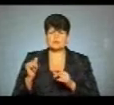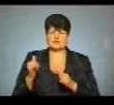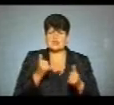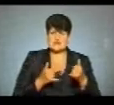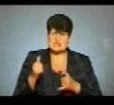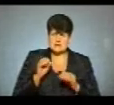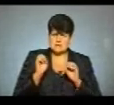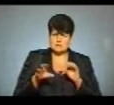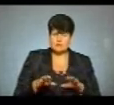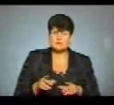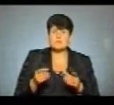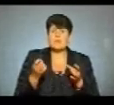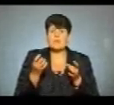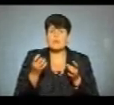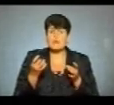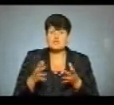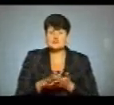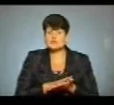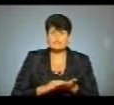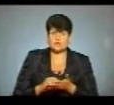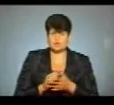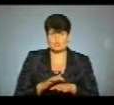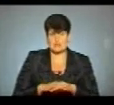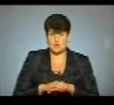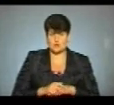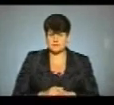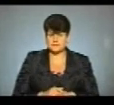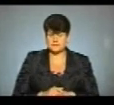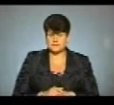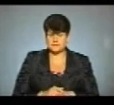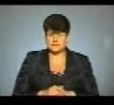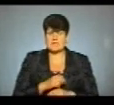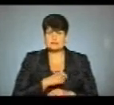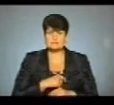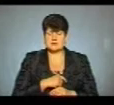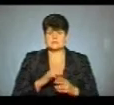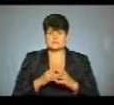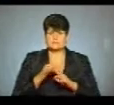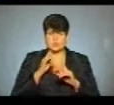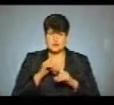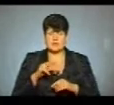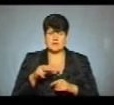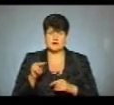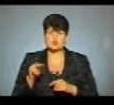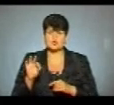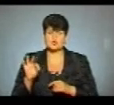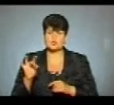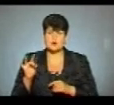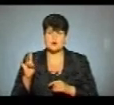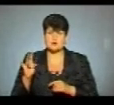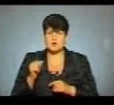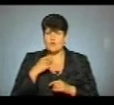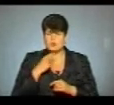хімію, вони просто винищуть народ. Депутатка Золотопотіцької селищної ради Ліля Чорна стверджує, депутати